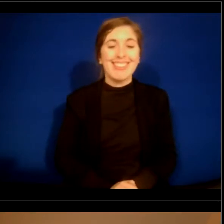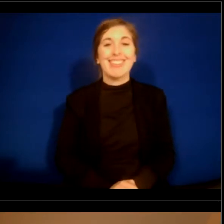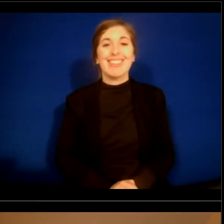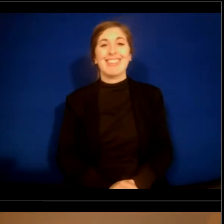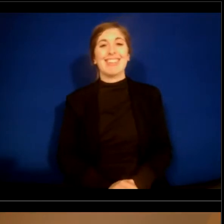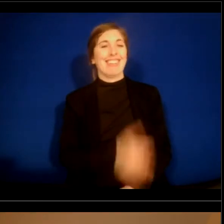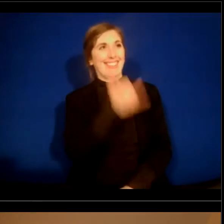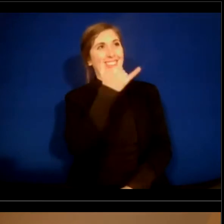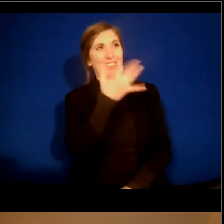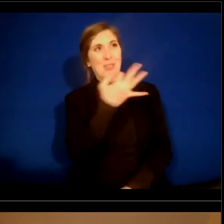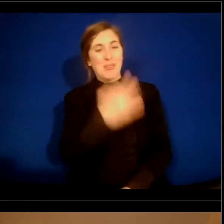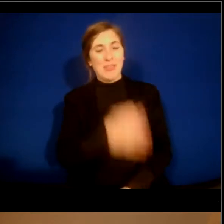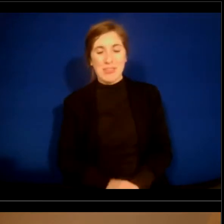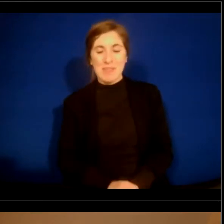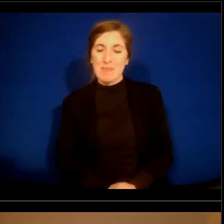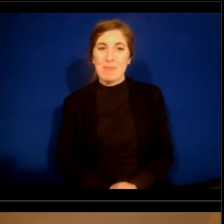Ok,